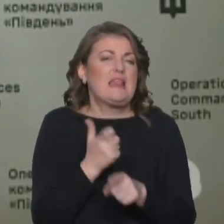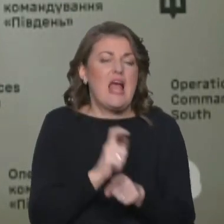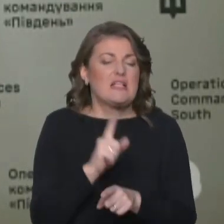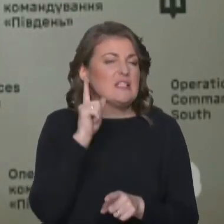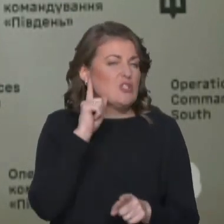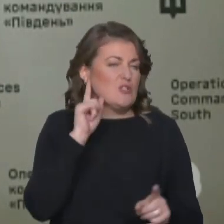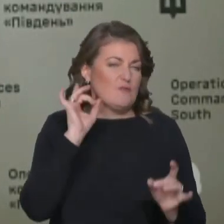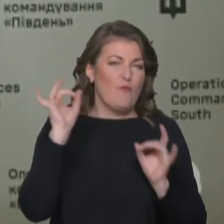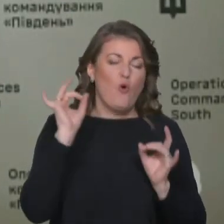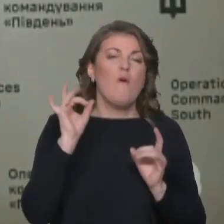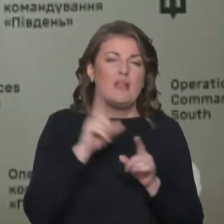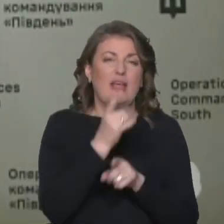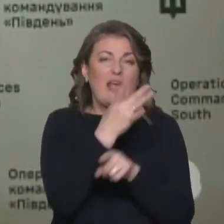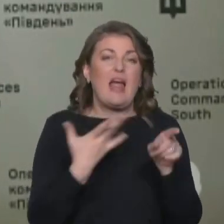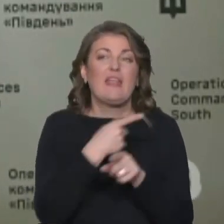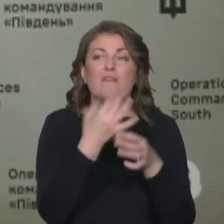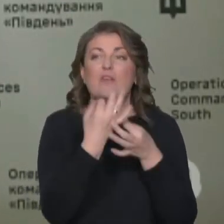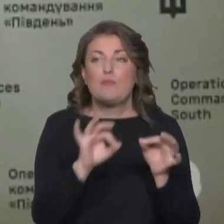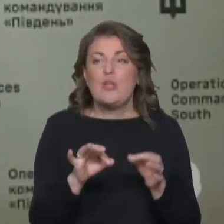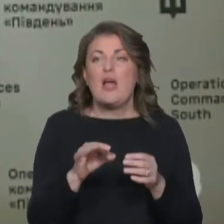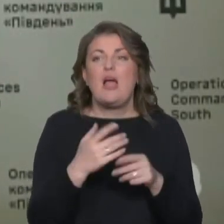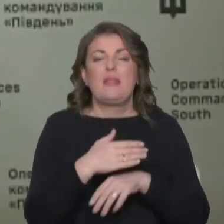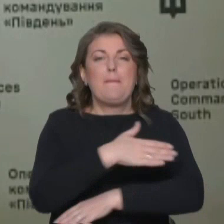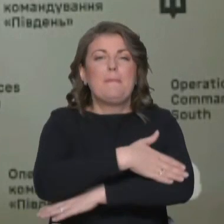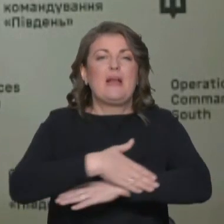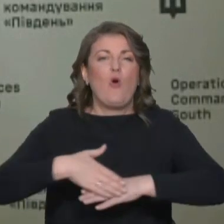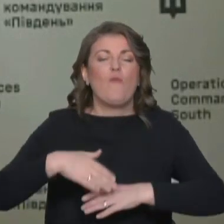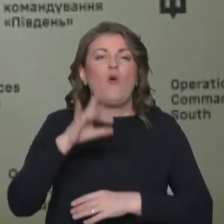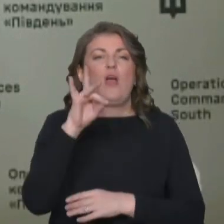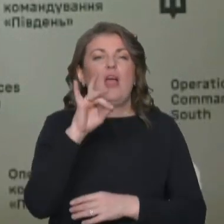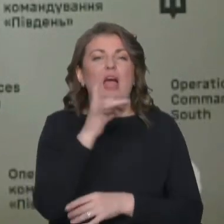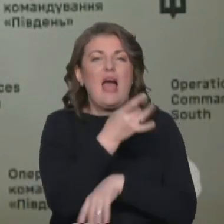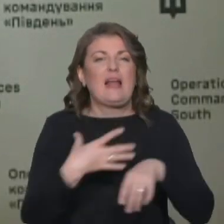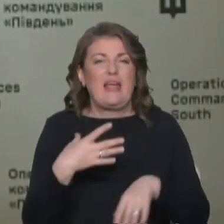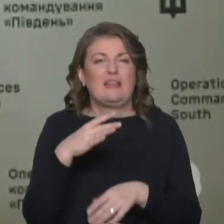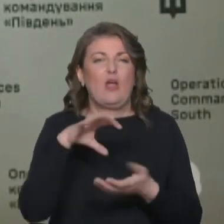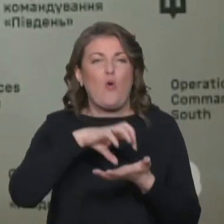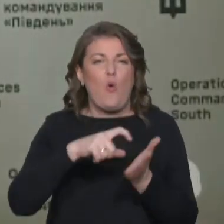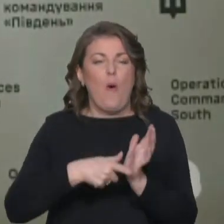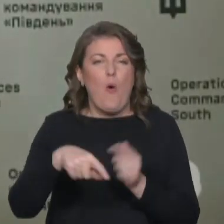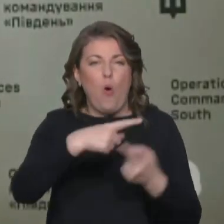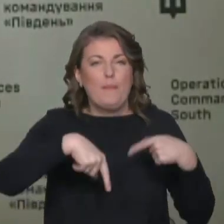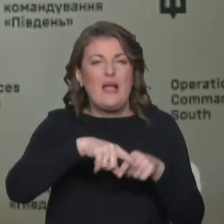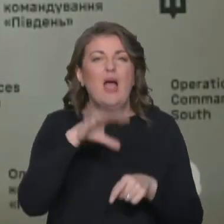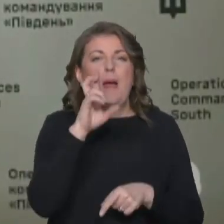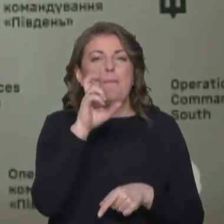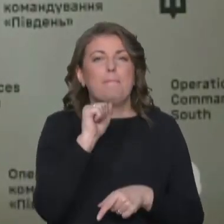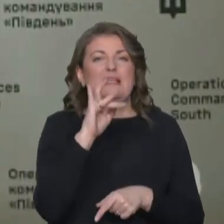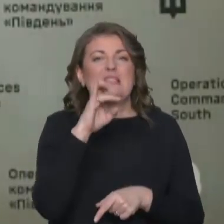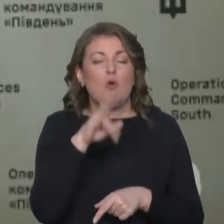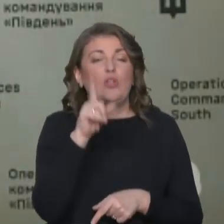ракети, нагадаю, які випускають вони з берегового ракетного комплексу «Бастіон» з тимчасово окупованого